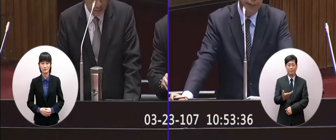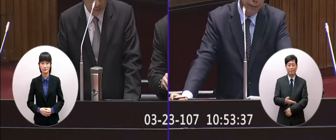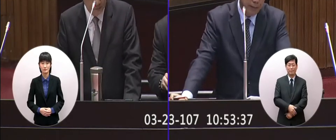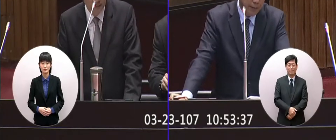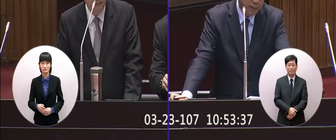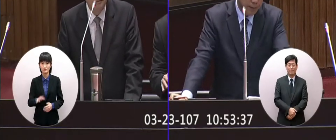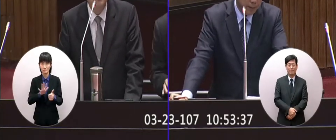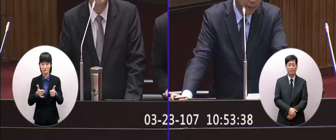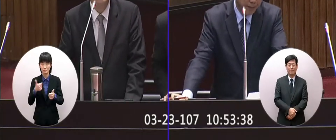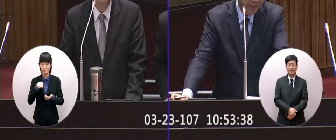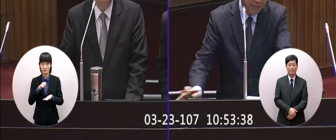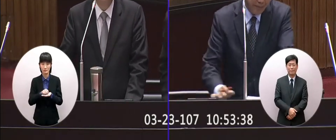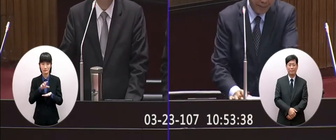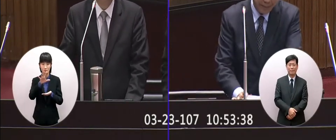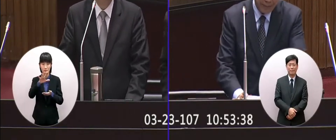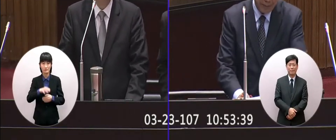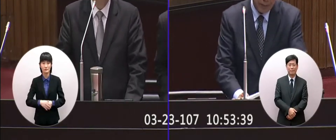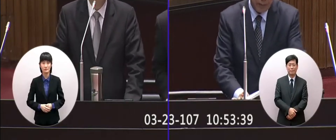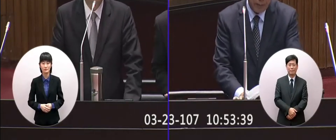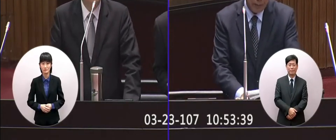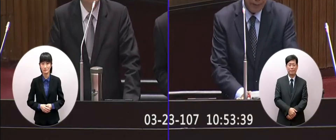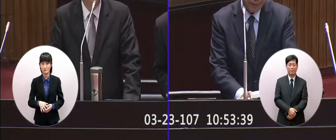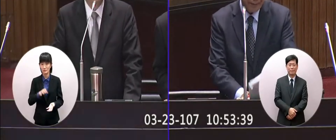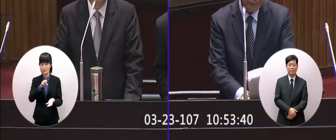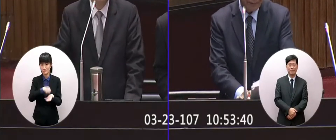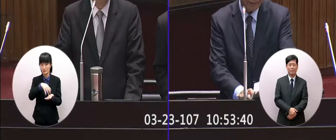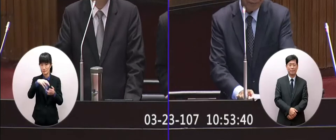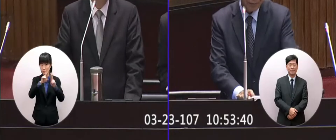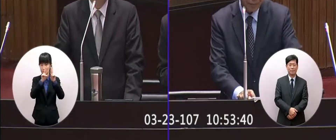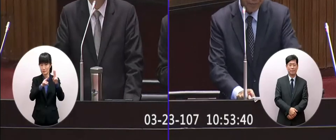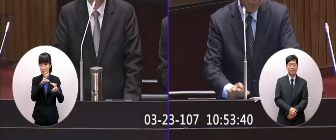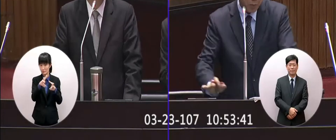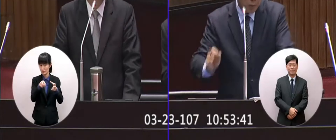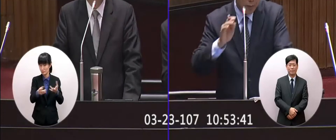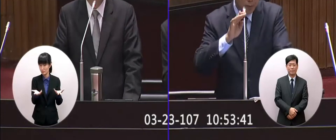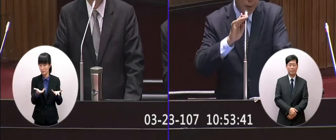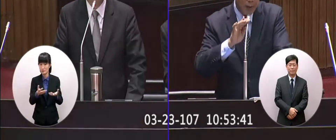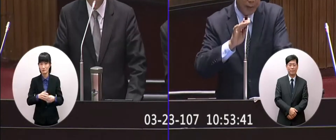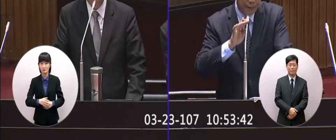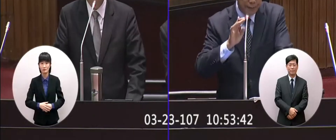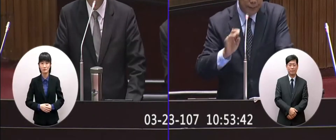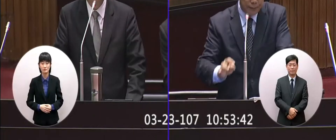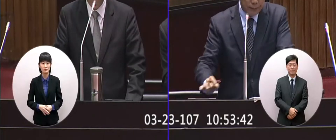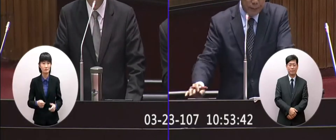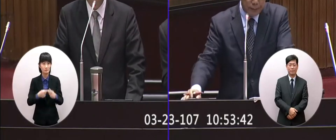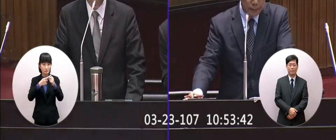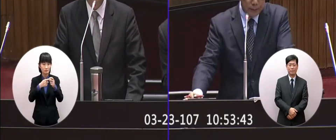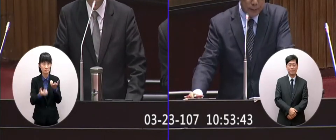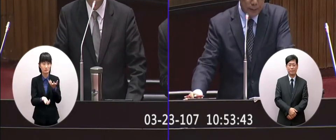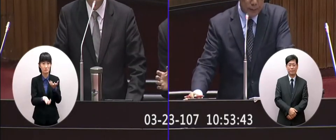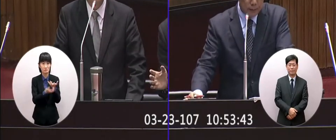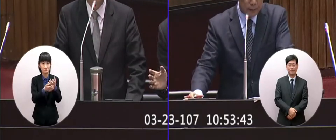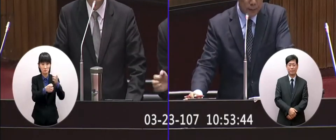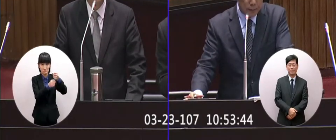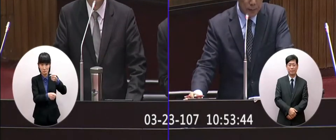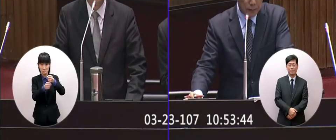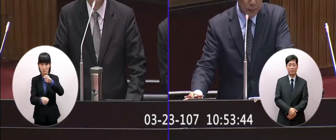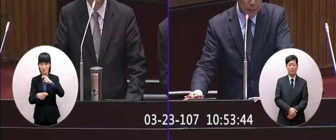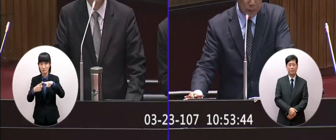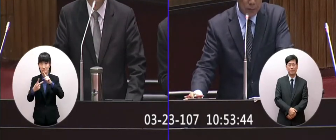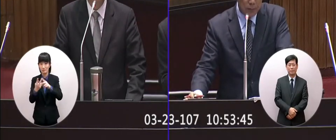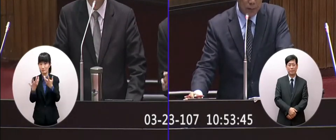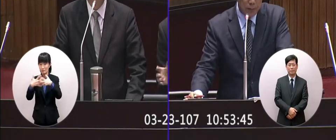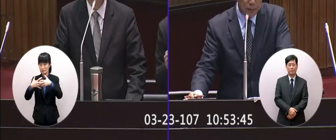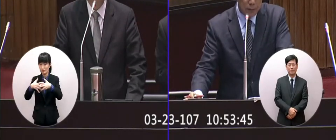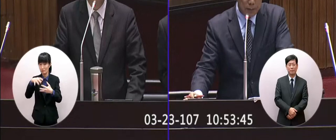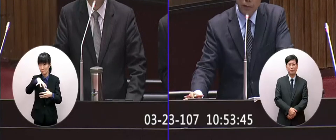好，我跟委员报告一下，大概我们一个核能电厂来说的话，一个就是核燃料，然后再来就是它的机组